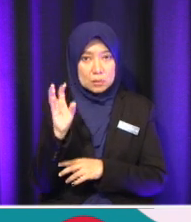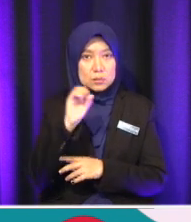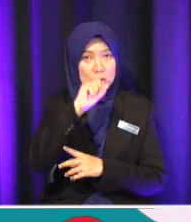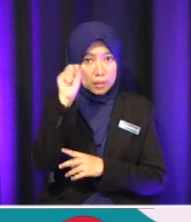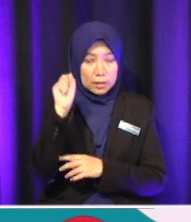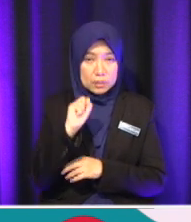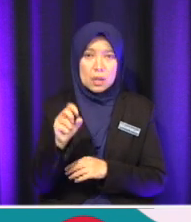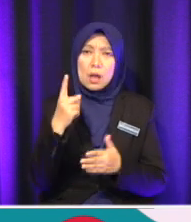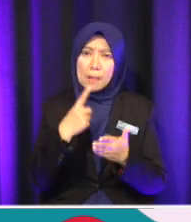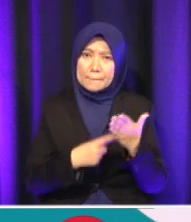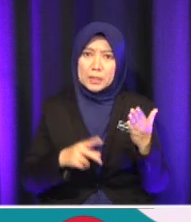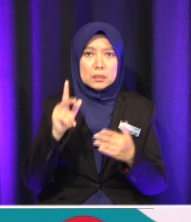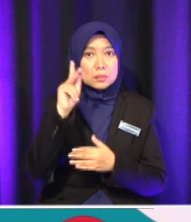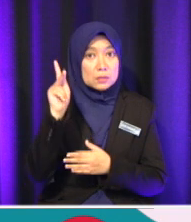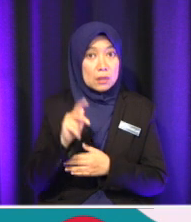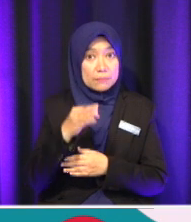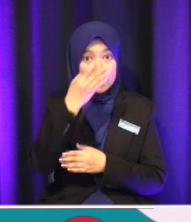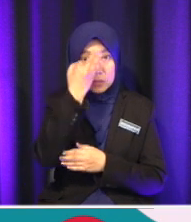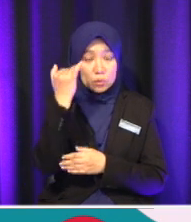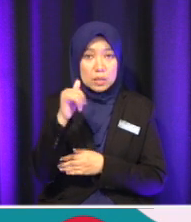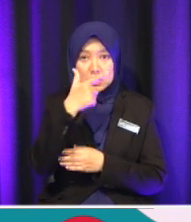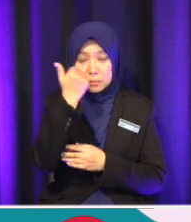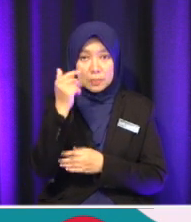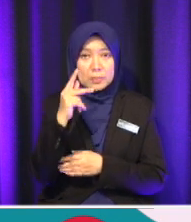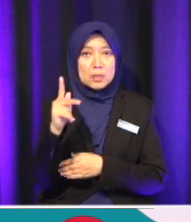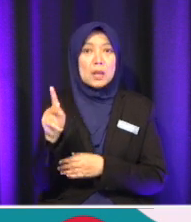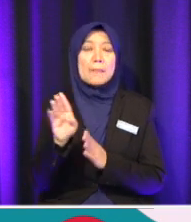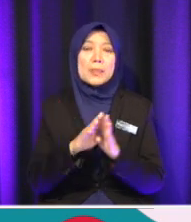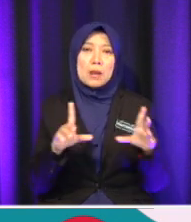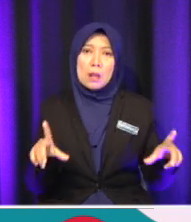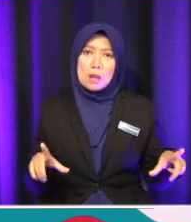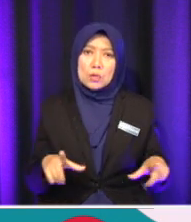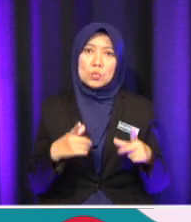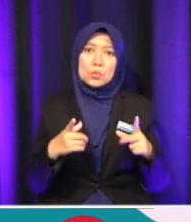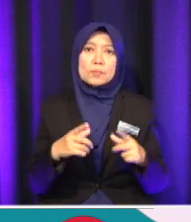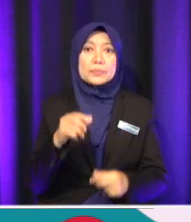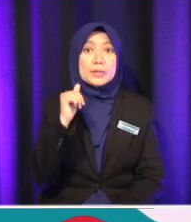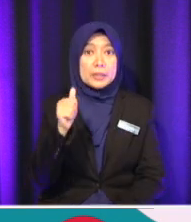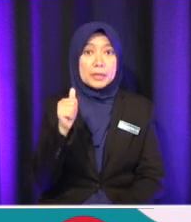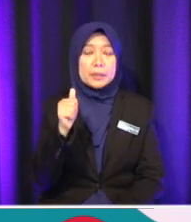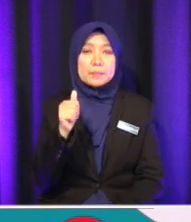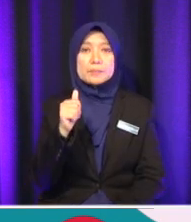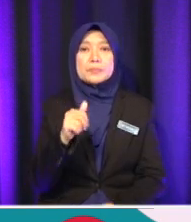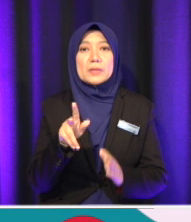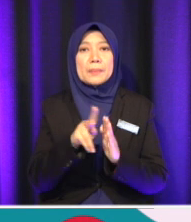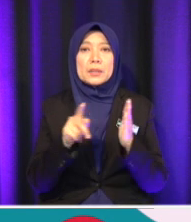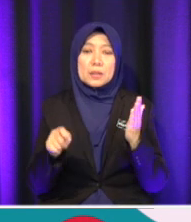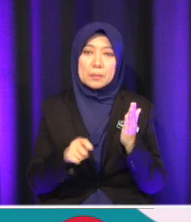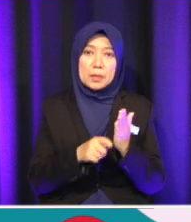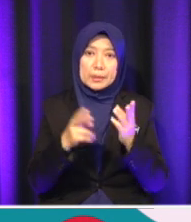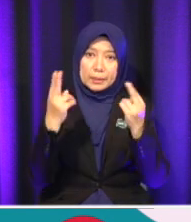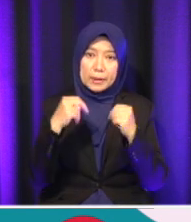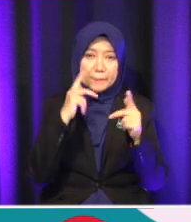Apakah faktur yang menyebabkan keadaan tersebut berlaku eh peningkatan kehadiran